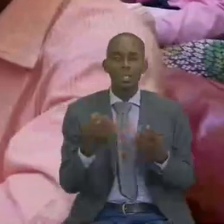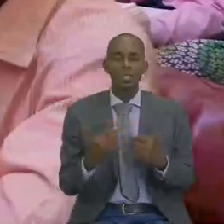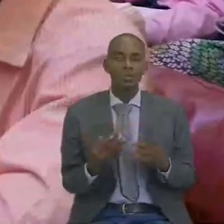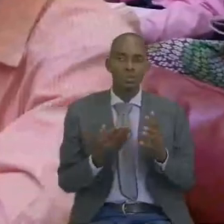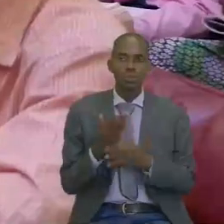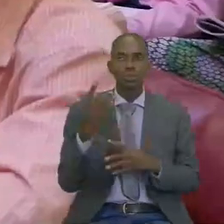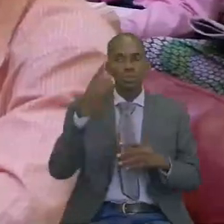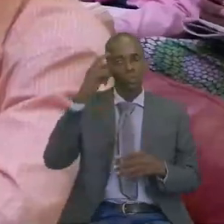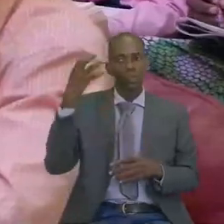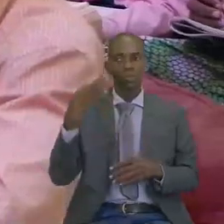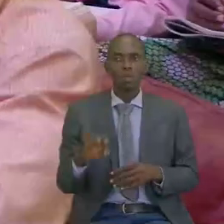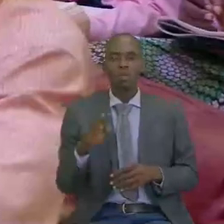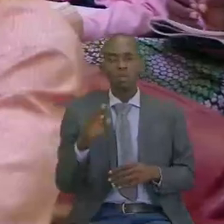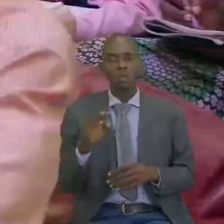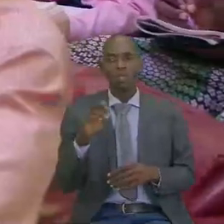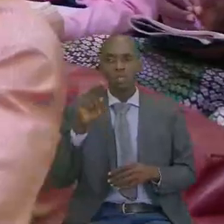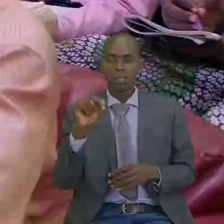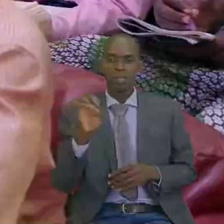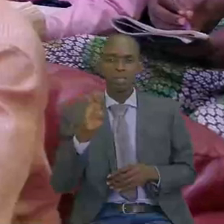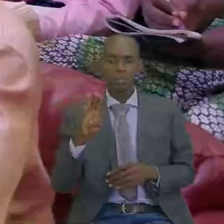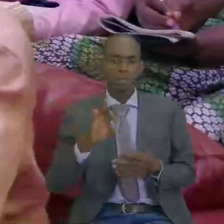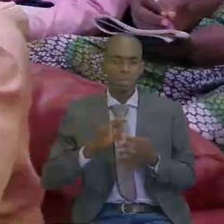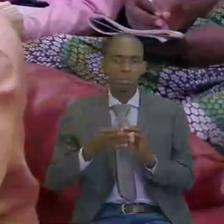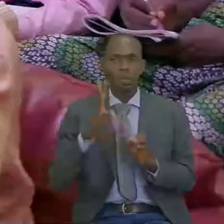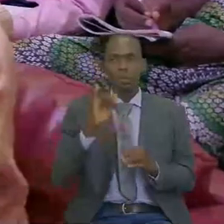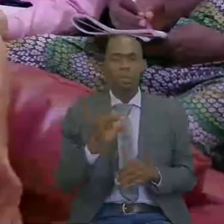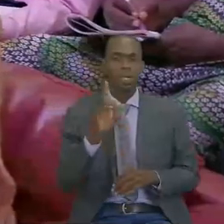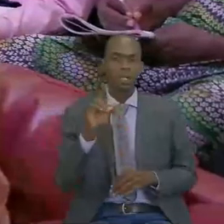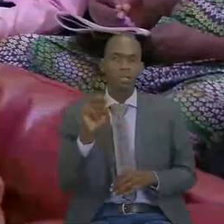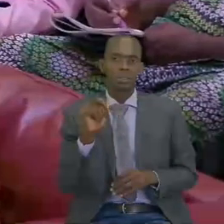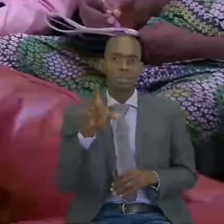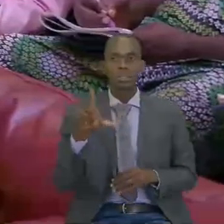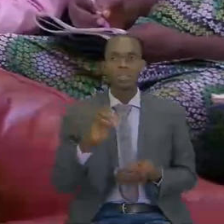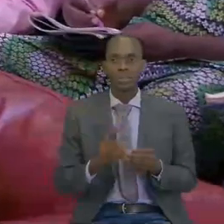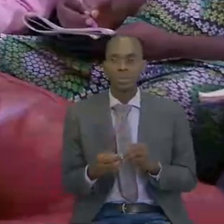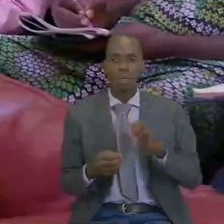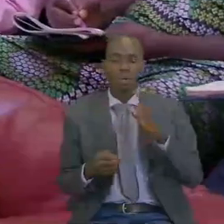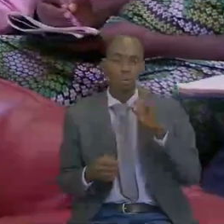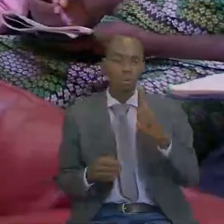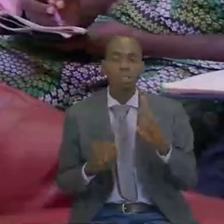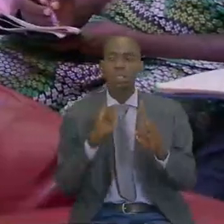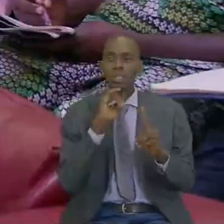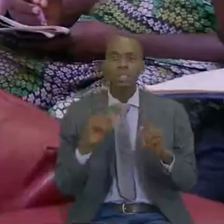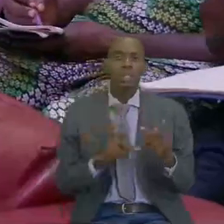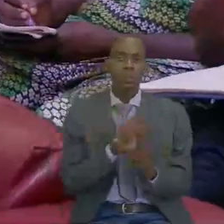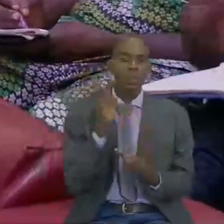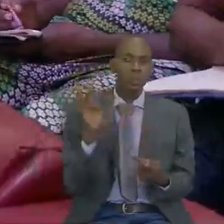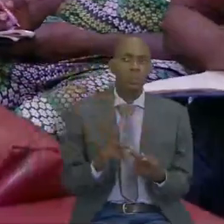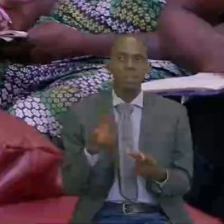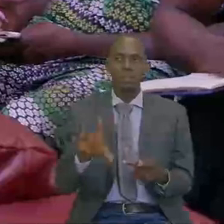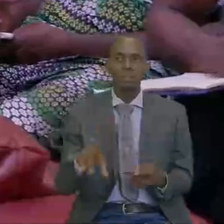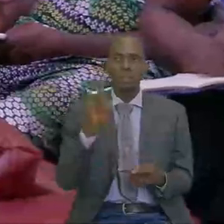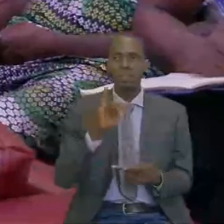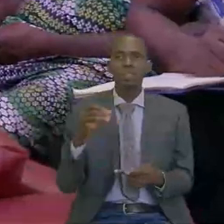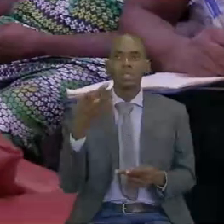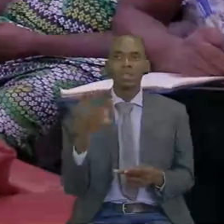à Nebuchadnezzar interprété par Daniel. La découverte du songe eschatologique